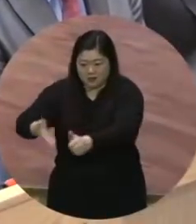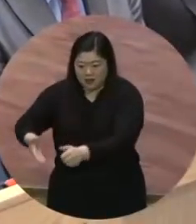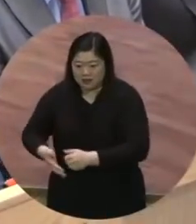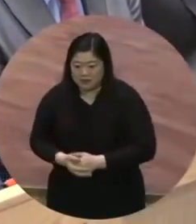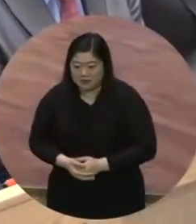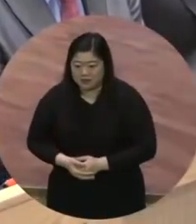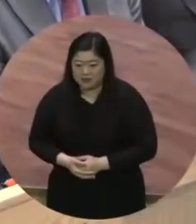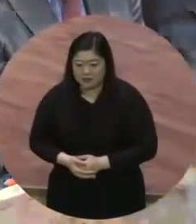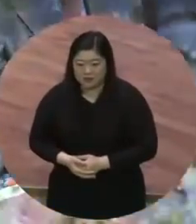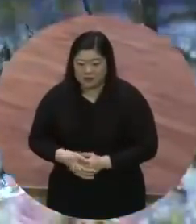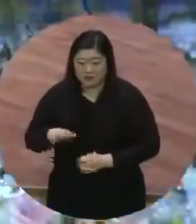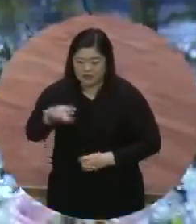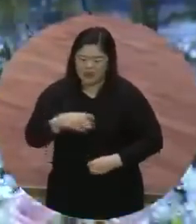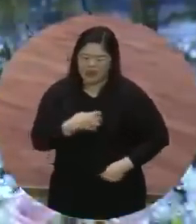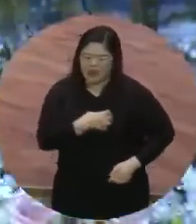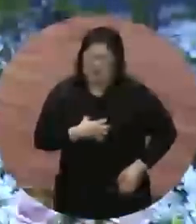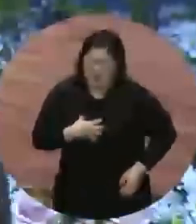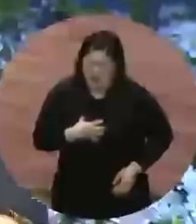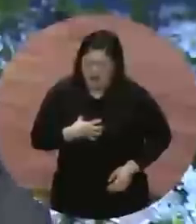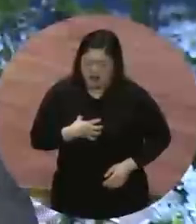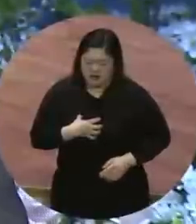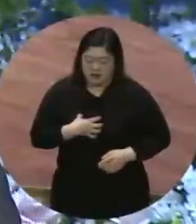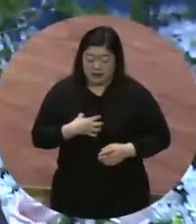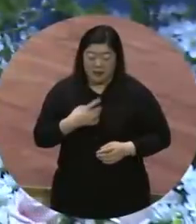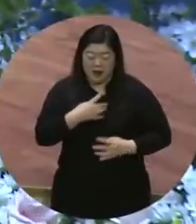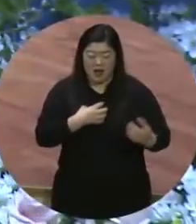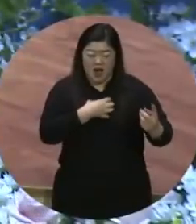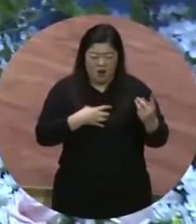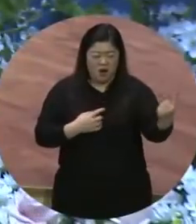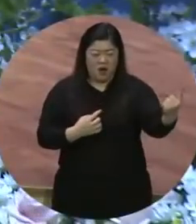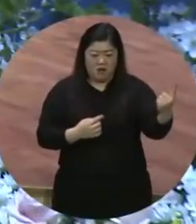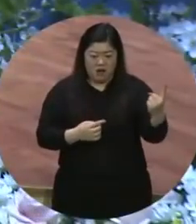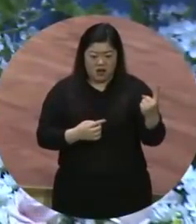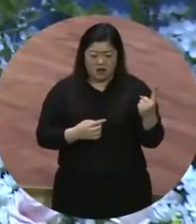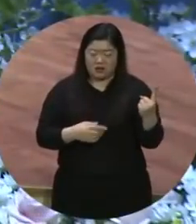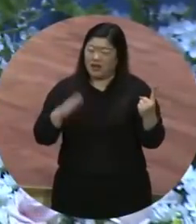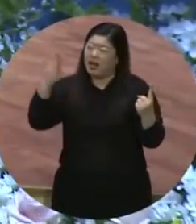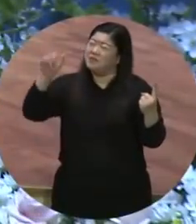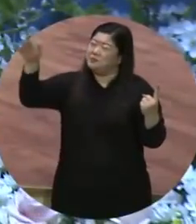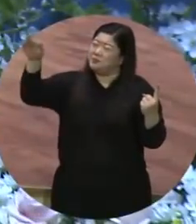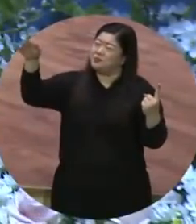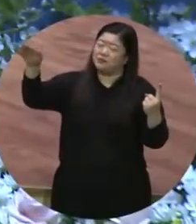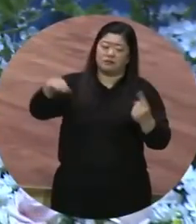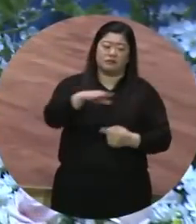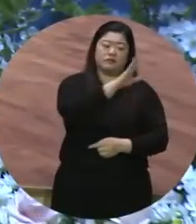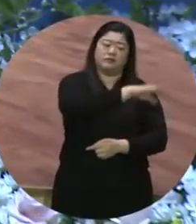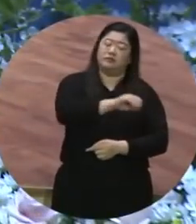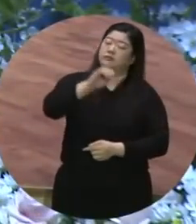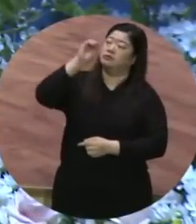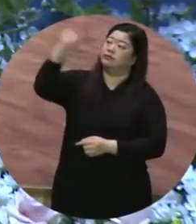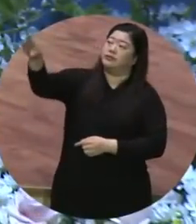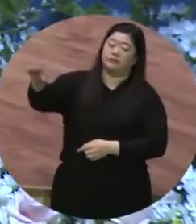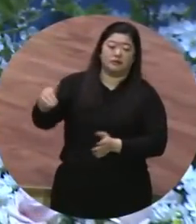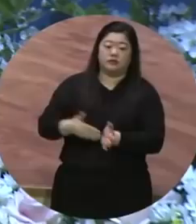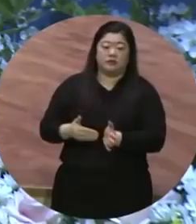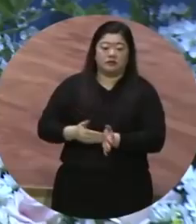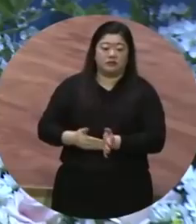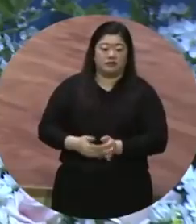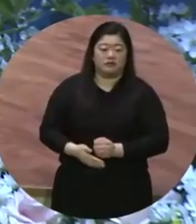걱정, 패스오바, 패스오바 다 던져버려. 주님 다 받으십시오.